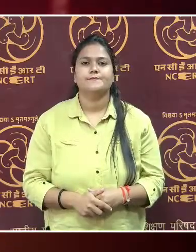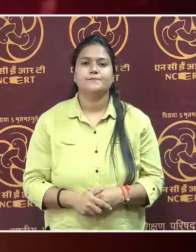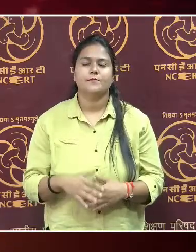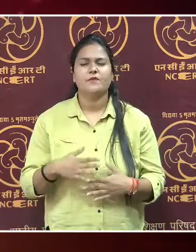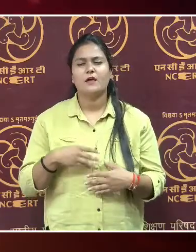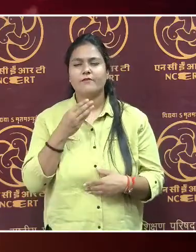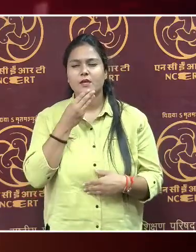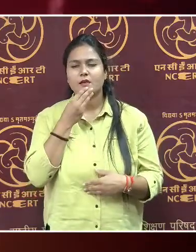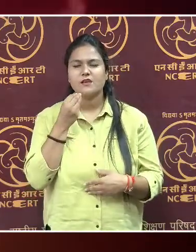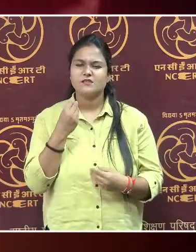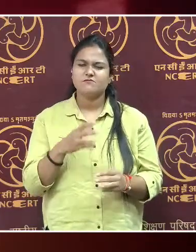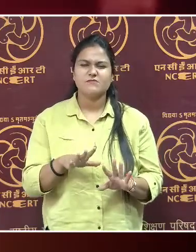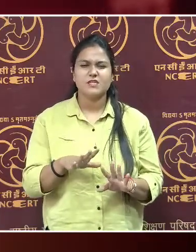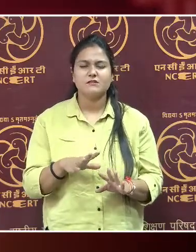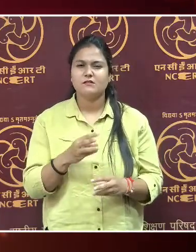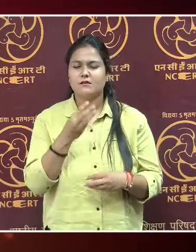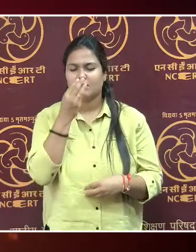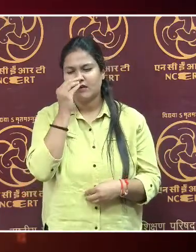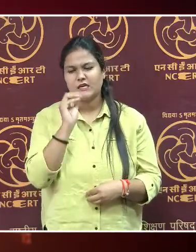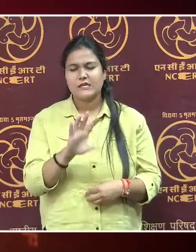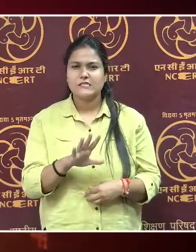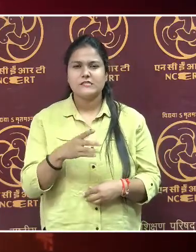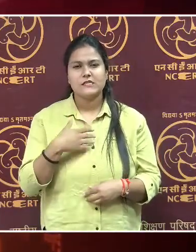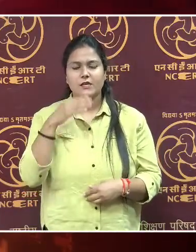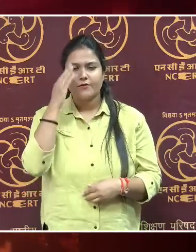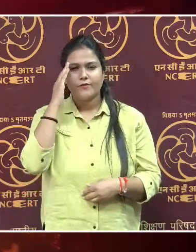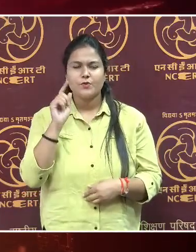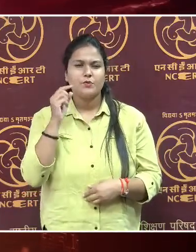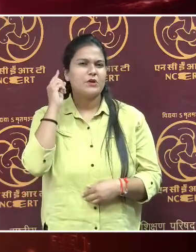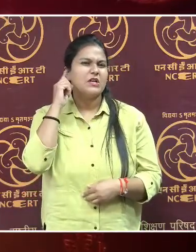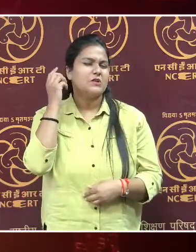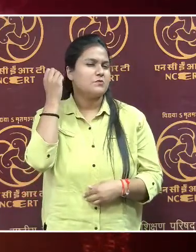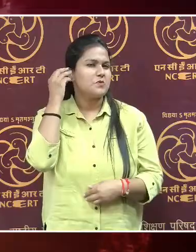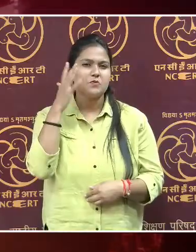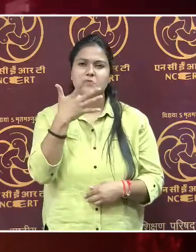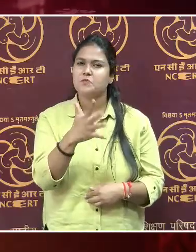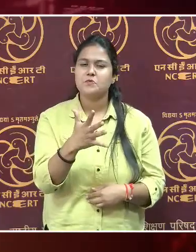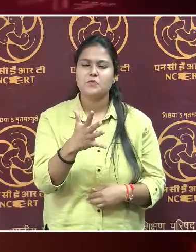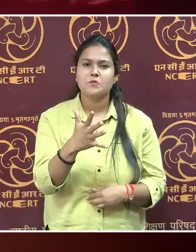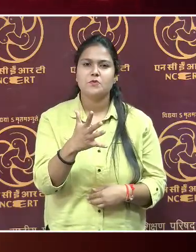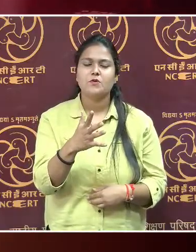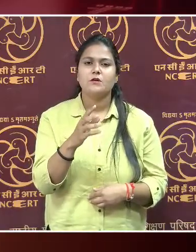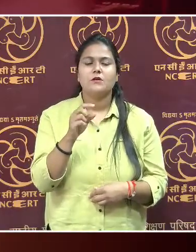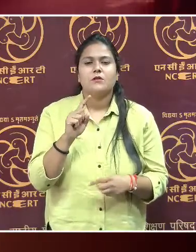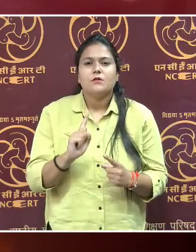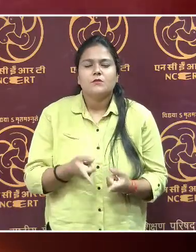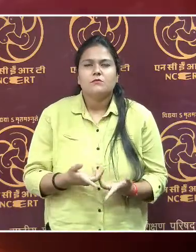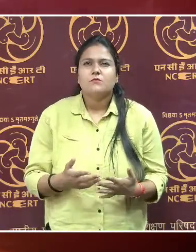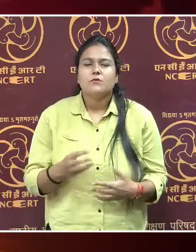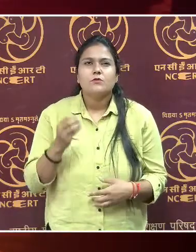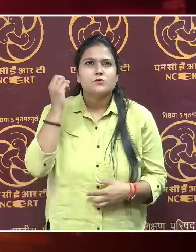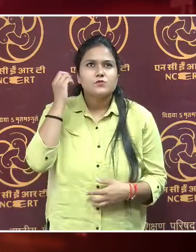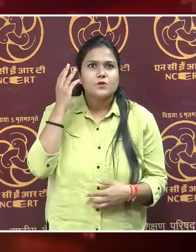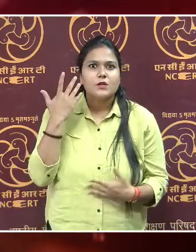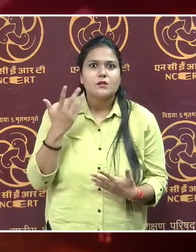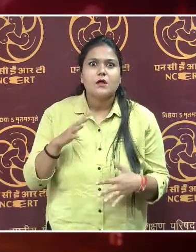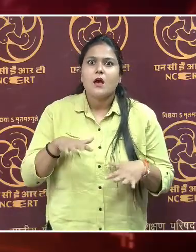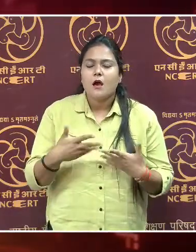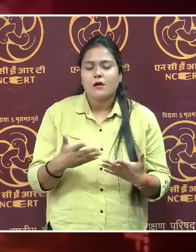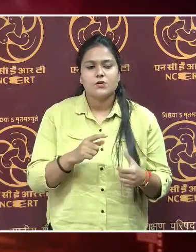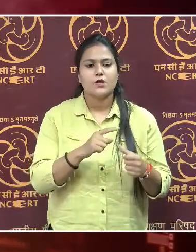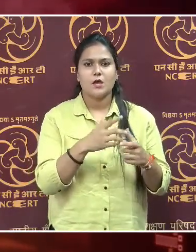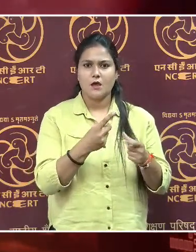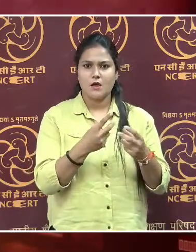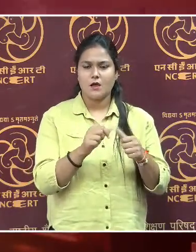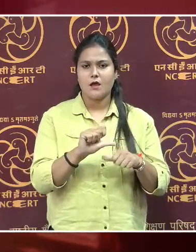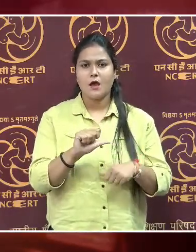मान लेते हैं कि बस इनको सुनाई तो नहीं देता है ना। जब सुनाई नहीं देता है तो इसका मतलब ये बाकी सब काम तो कर ही सकते हैं,